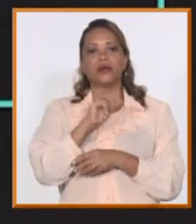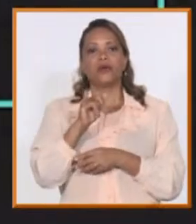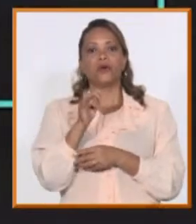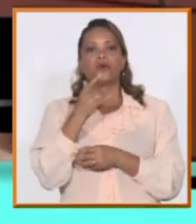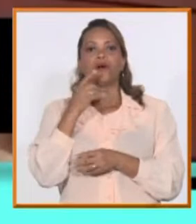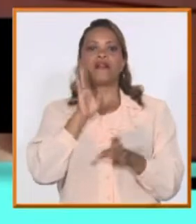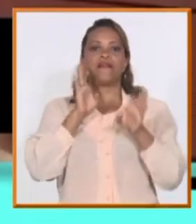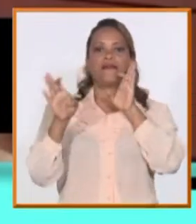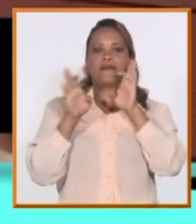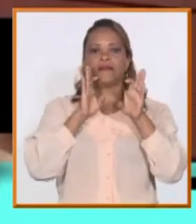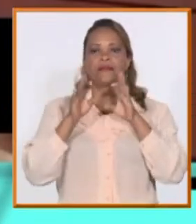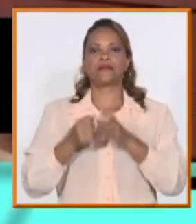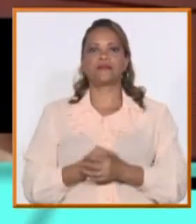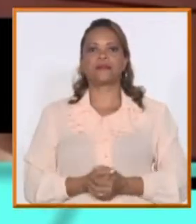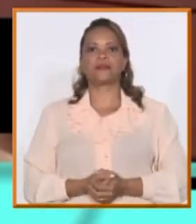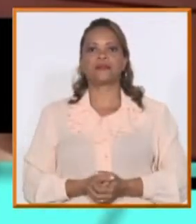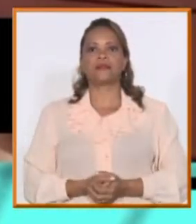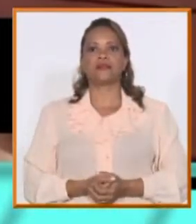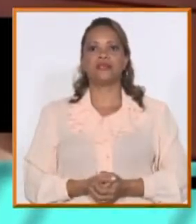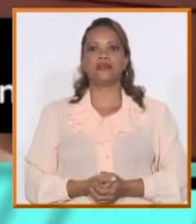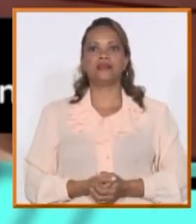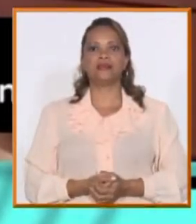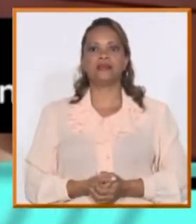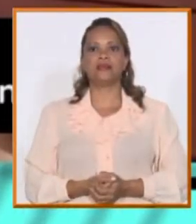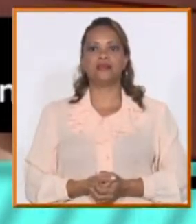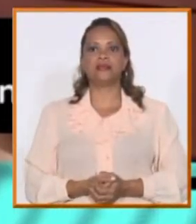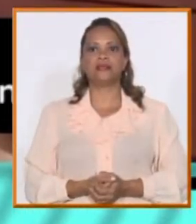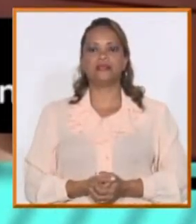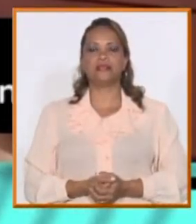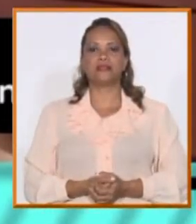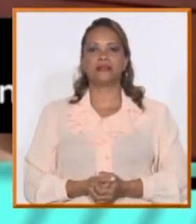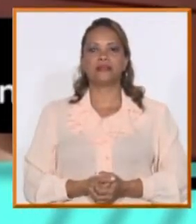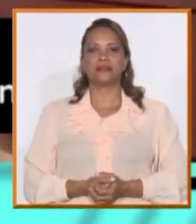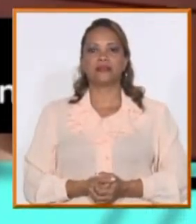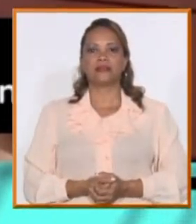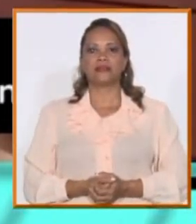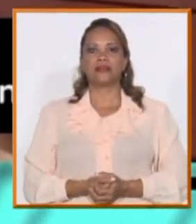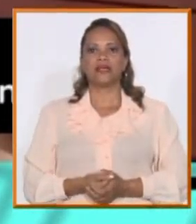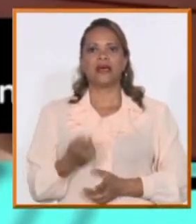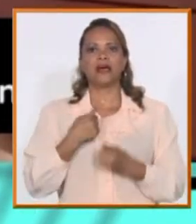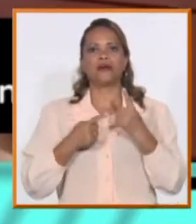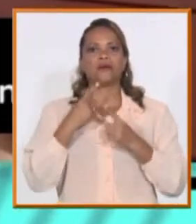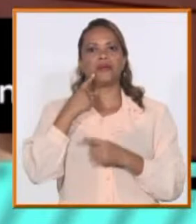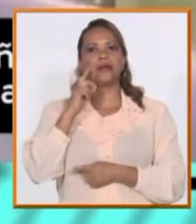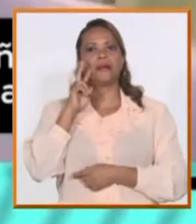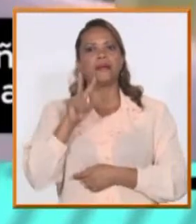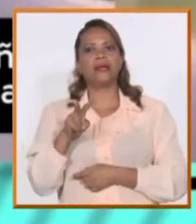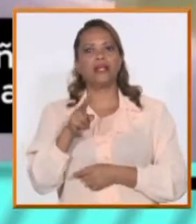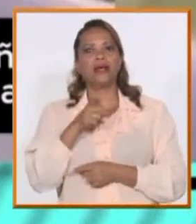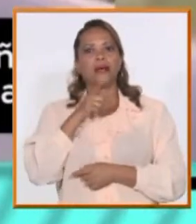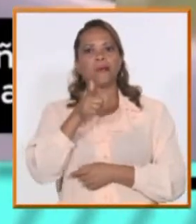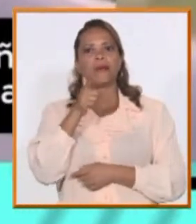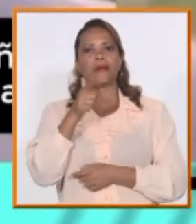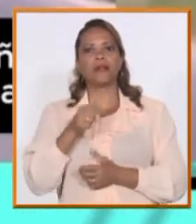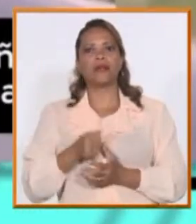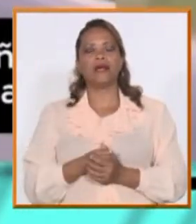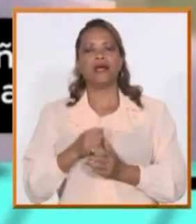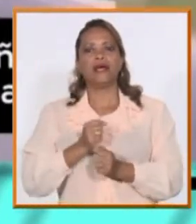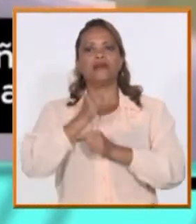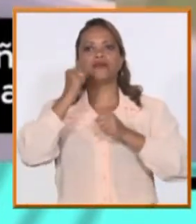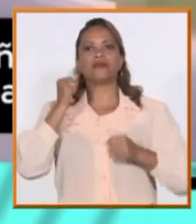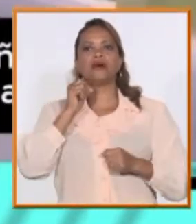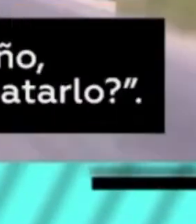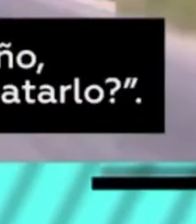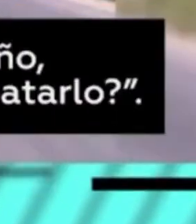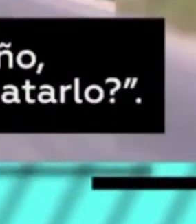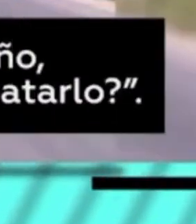de Facebook. אין כזה דבר אזרחי מבחינתנו. מבחינתנו, אנחנו מזהים מישהו, אנחנו פשוט יורים בו. אז החייל אומר לו, אבל זה